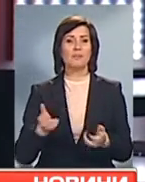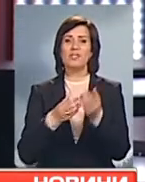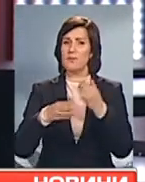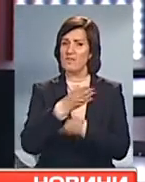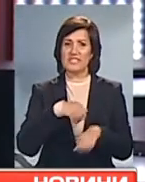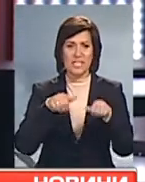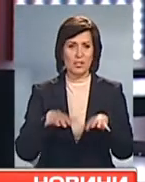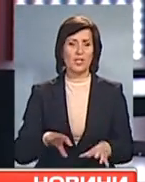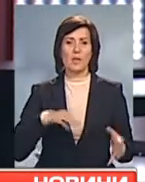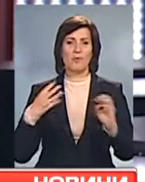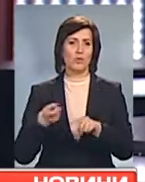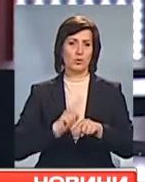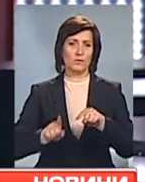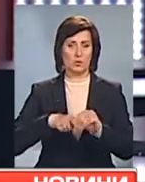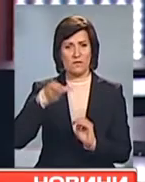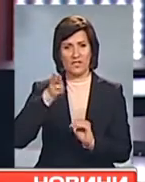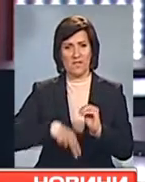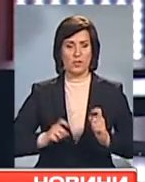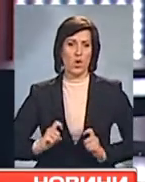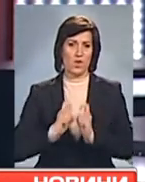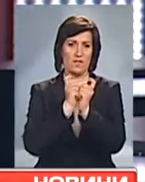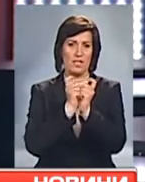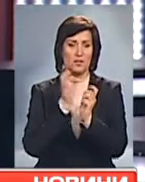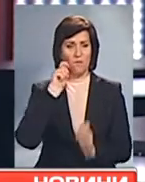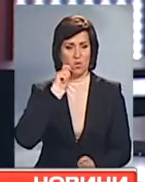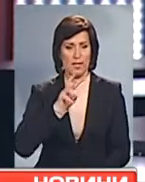підтримає всі рішення, які приведуть до швидкого завершення конфлікту в Україні.